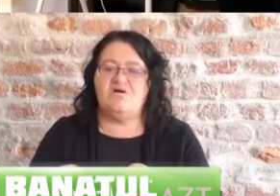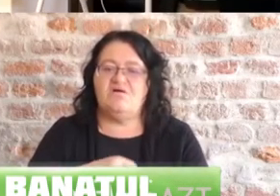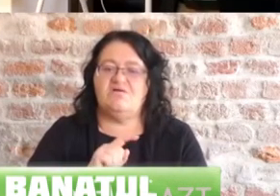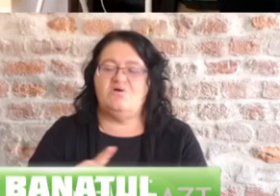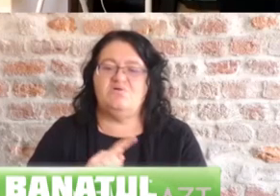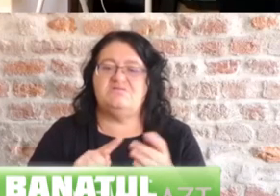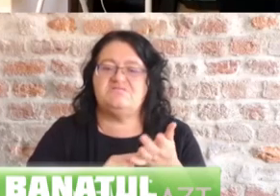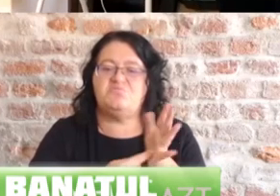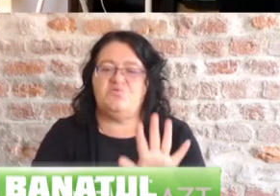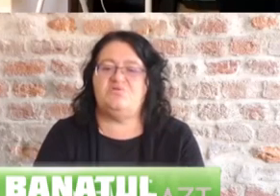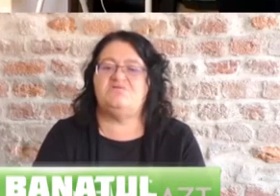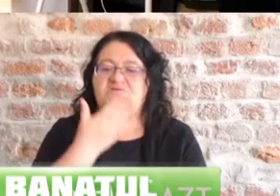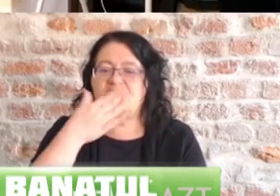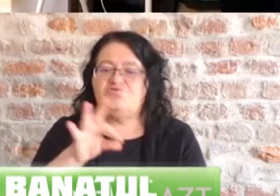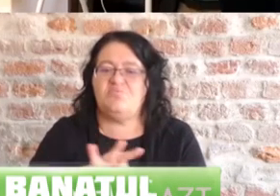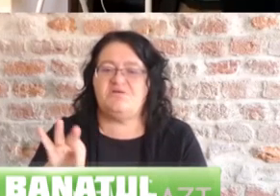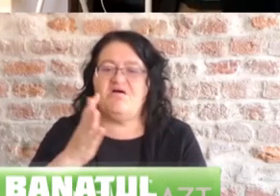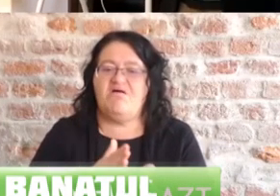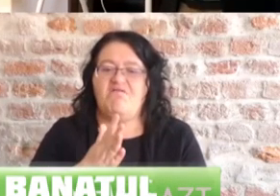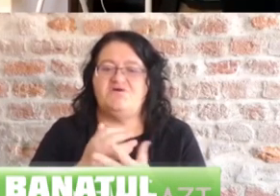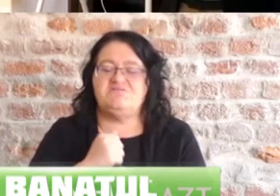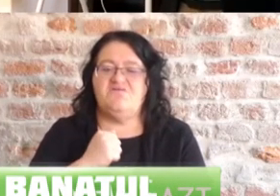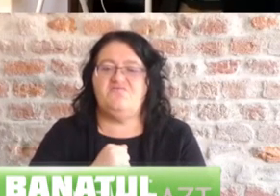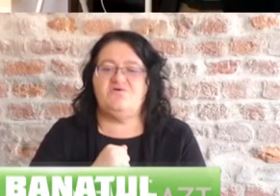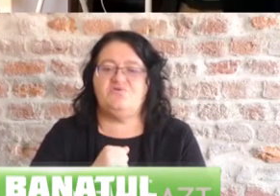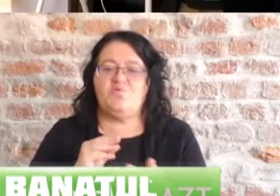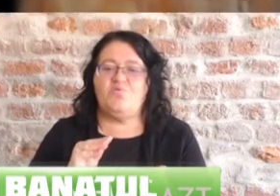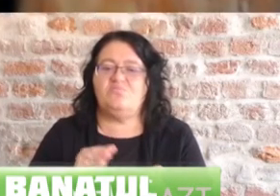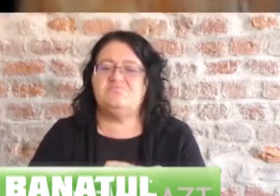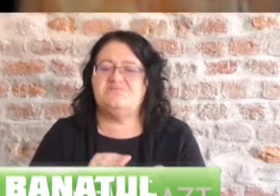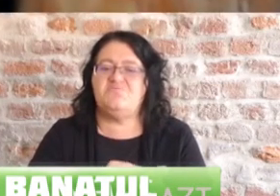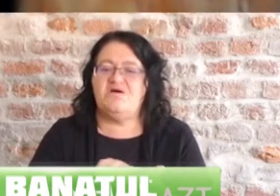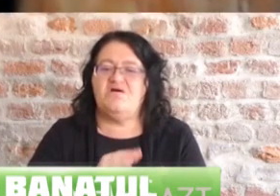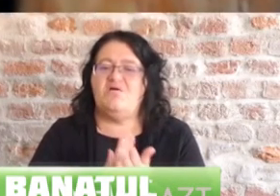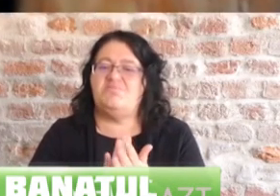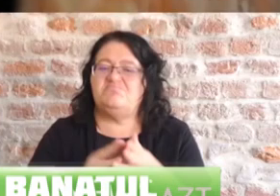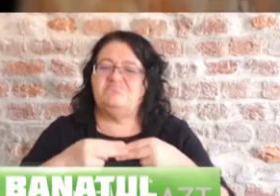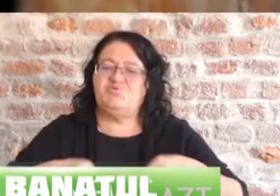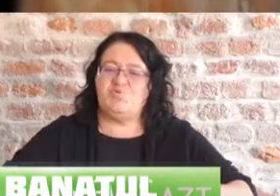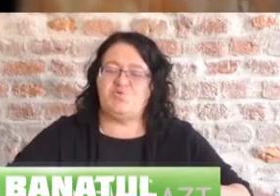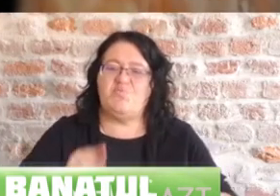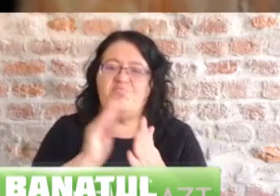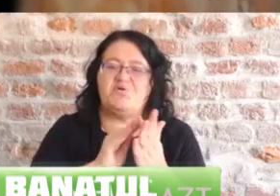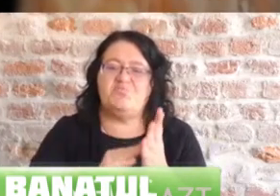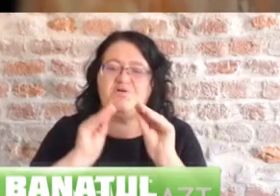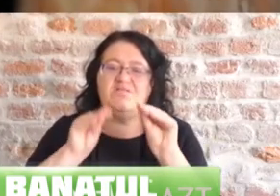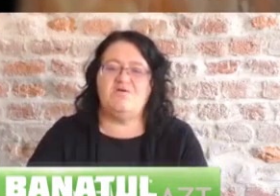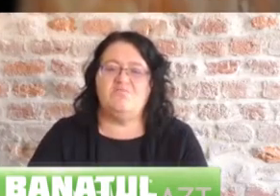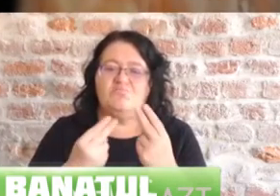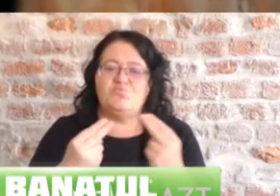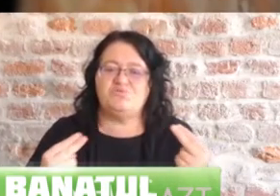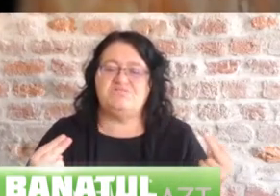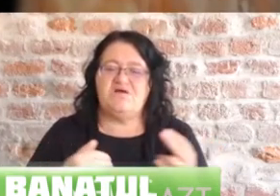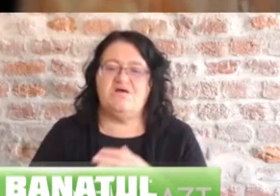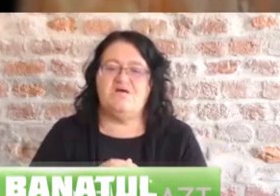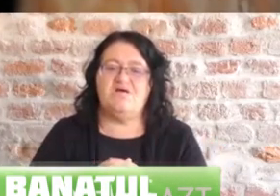urbane simbolice din spațiul existent a fost executată cu o sensibilitate pe care juriul a apreciat-o. Propunerea de a amplasa muzeu,